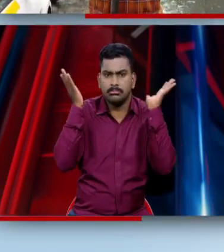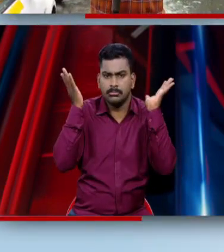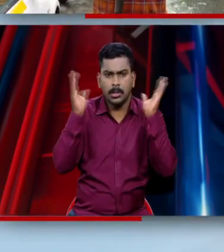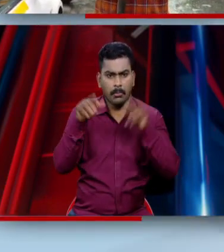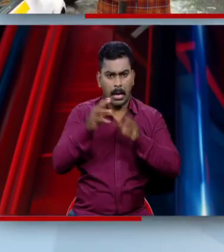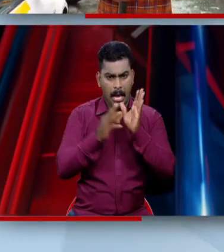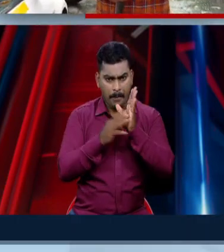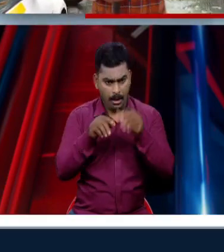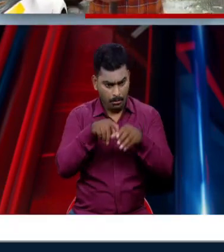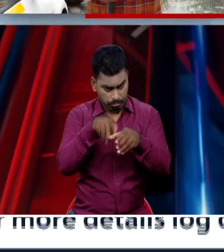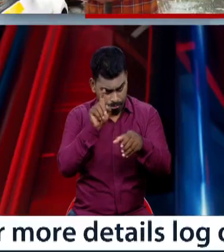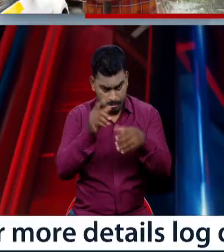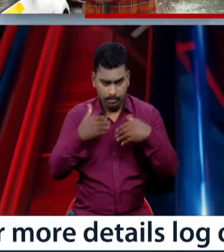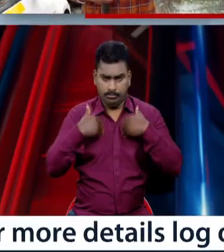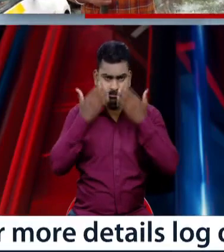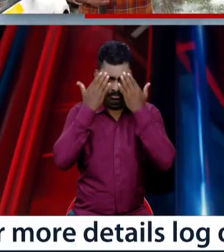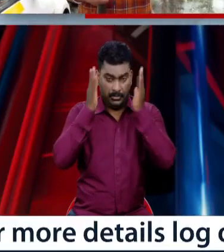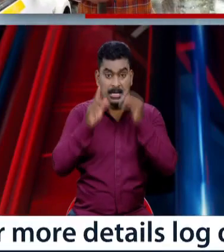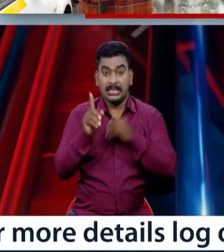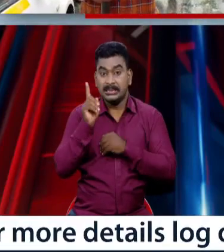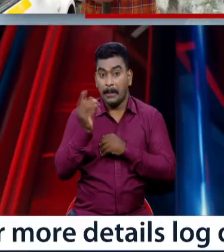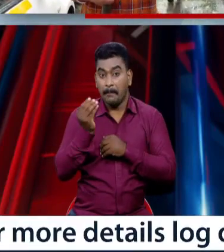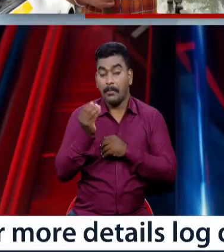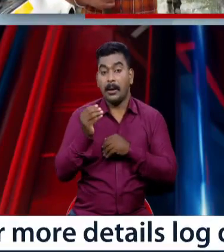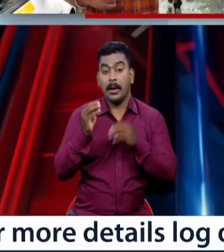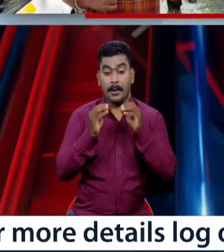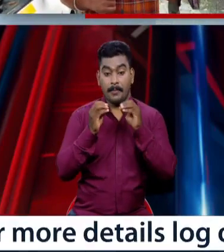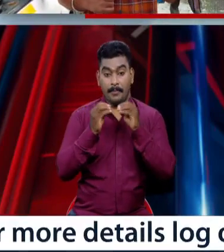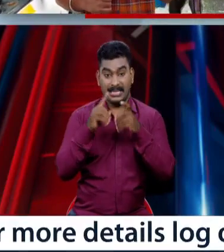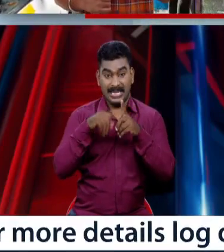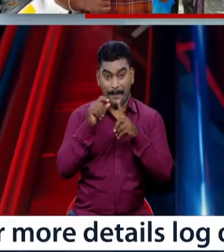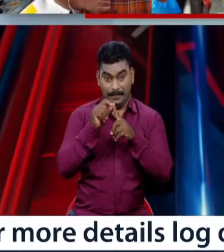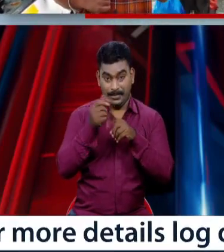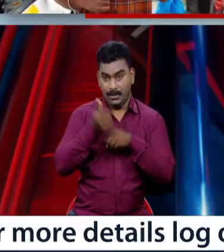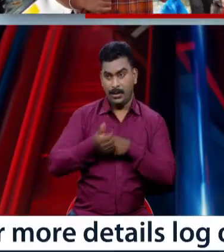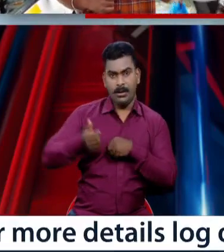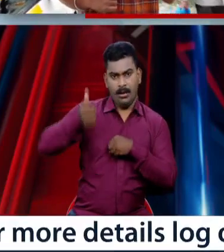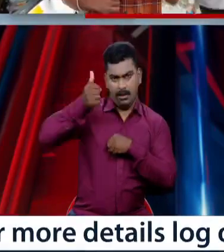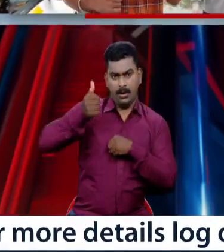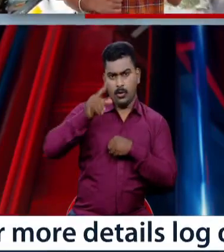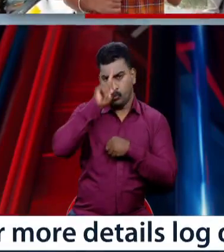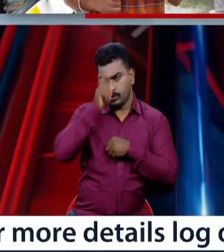എന്ന് പറയുന്നുണ്ട്. ചില BJP നേതാക്കൾ ഇപ്പോൾ സൂറത്തിൽ എത്തിയിട്ടുണ്ട്, ചില ചർച്ചകൾ നടത്തുന്നുണ്ട്.